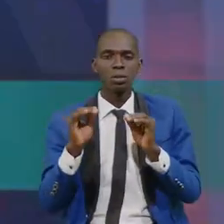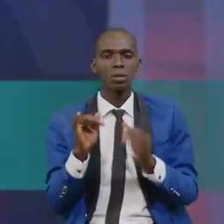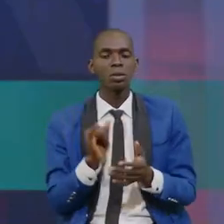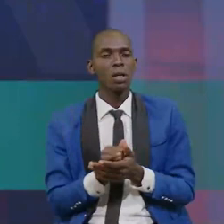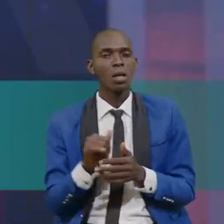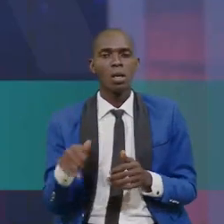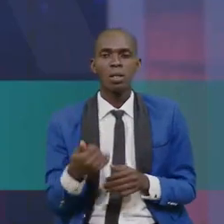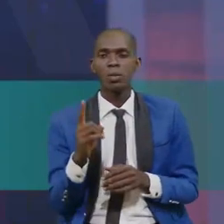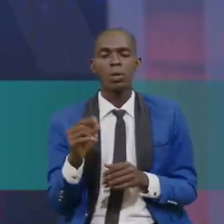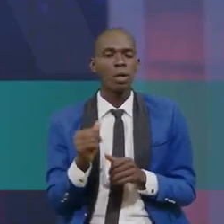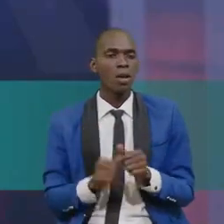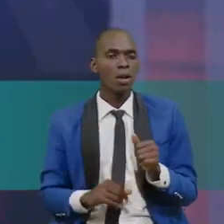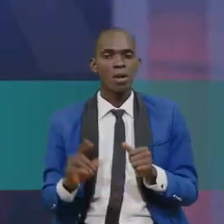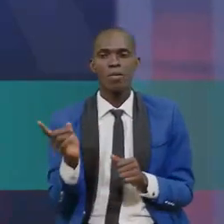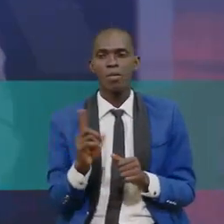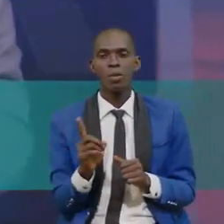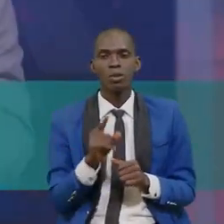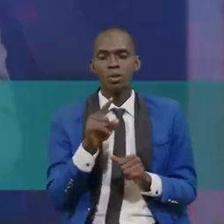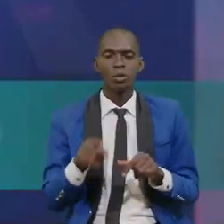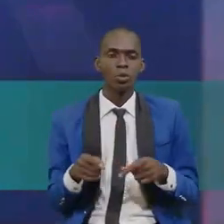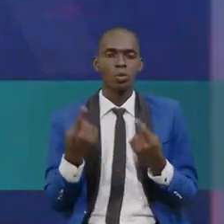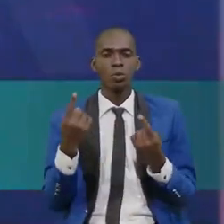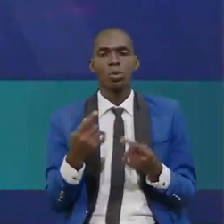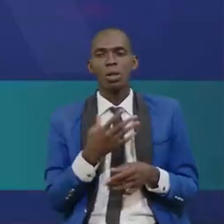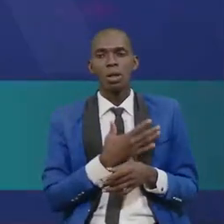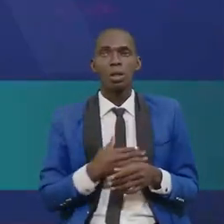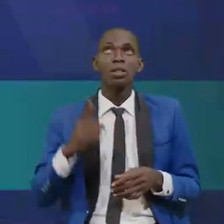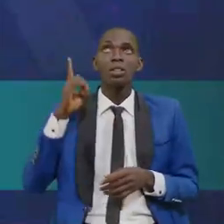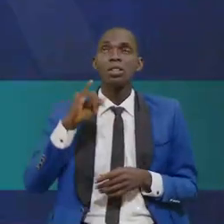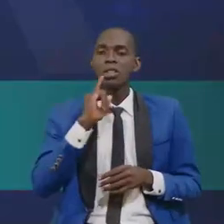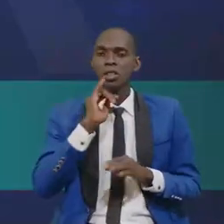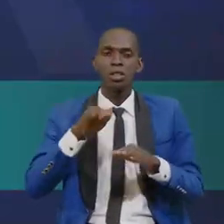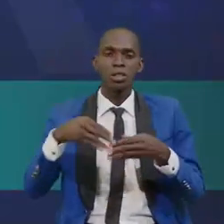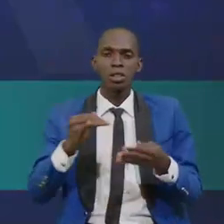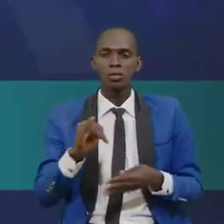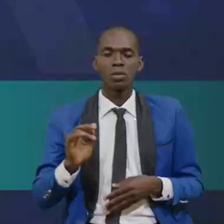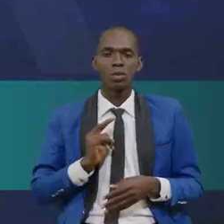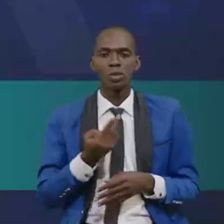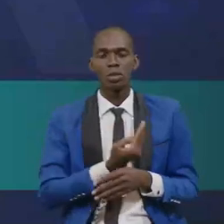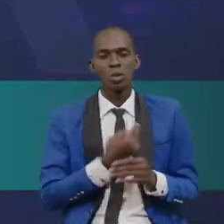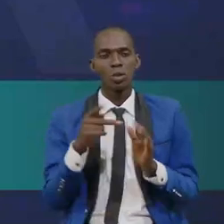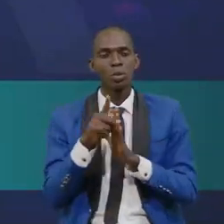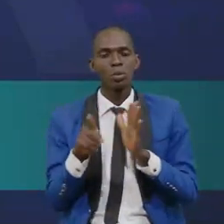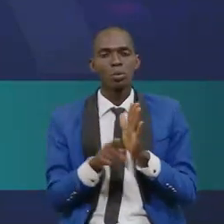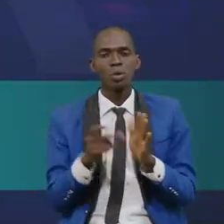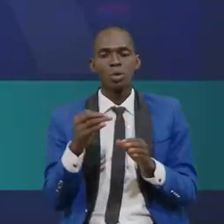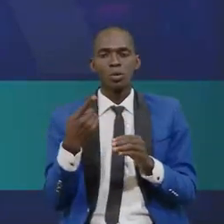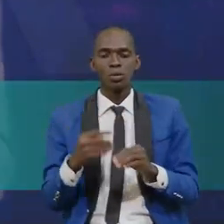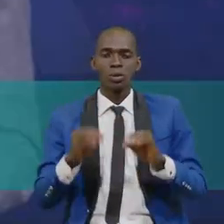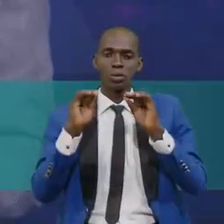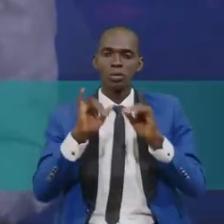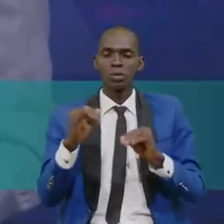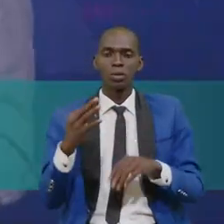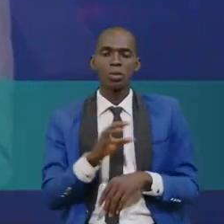dessus, partout, en tout lieu, où vous allez. Et il nous donne les principes de la doctrine de